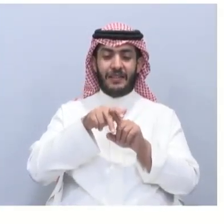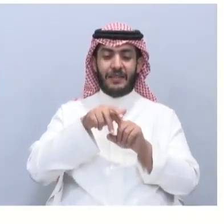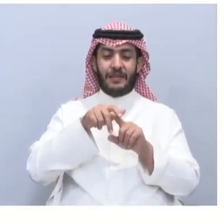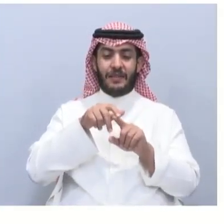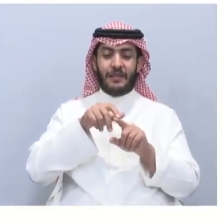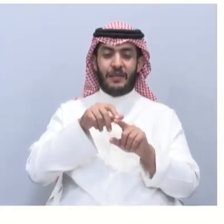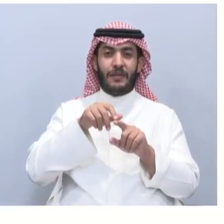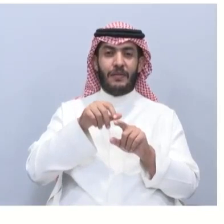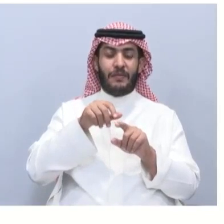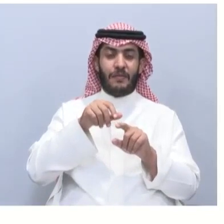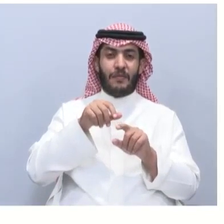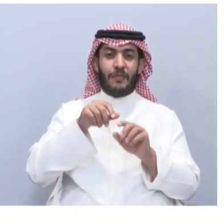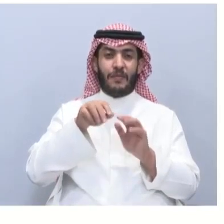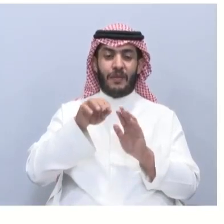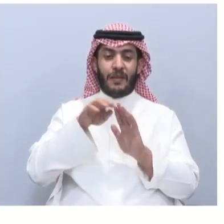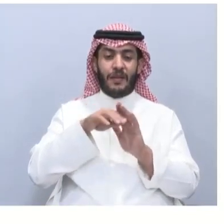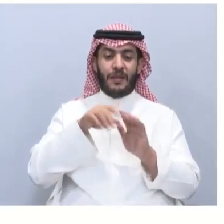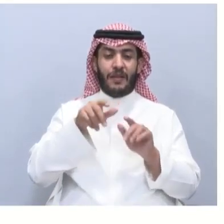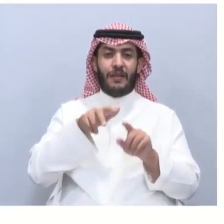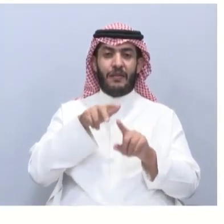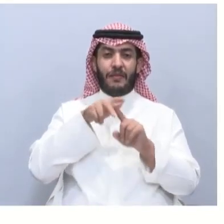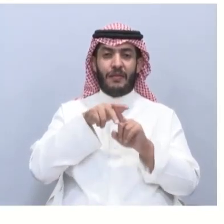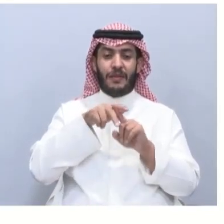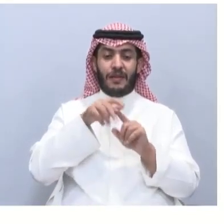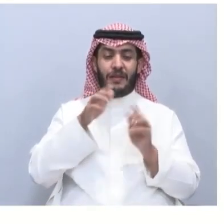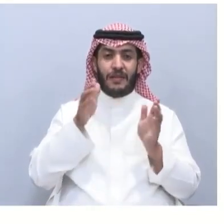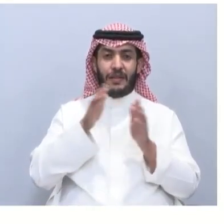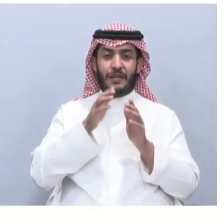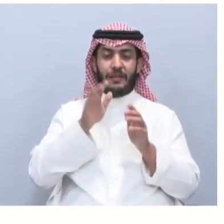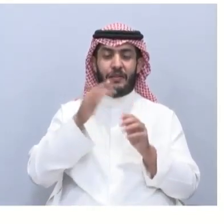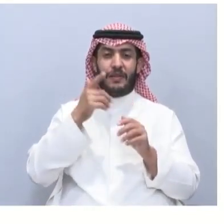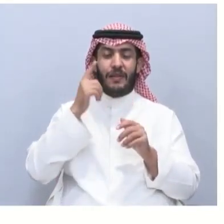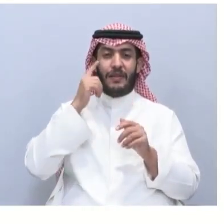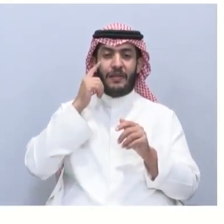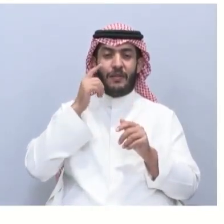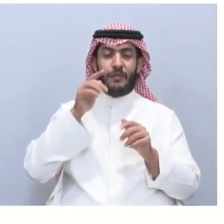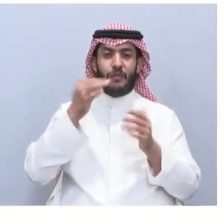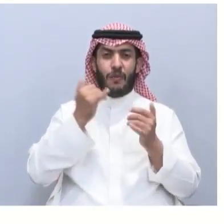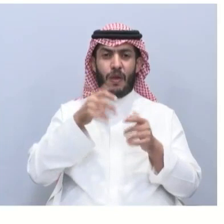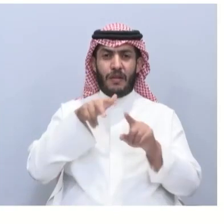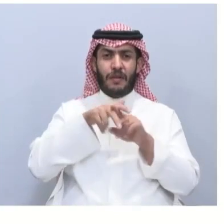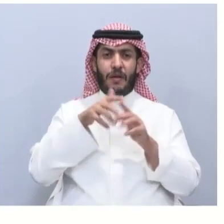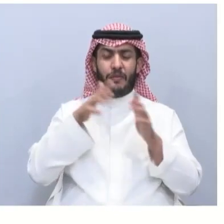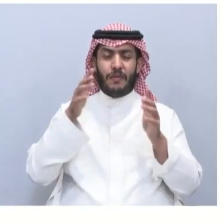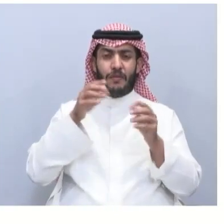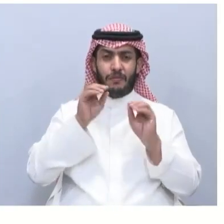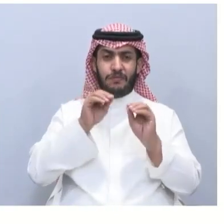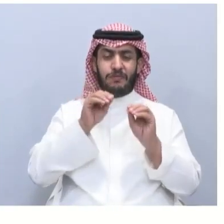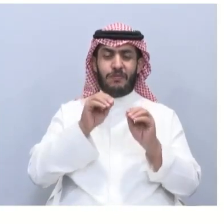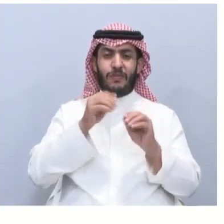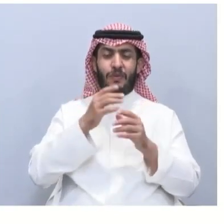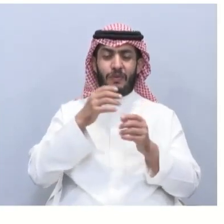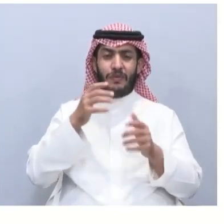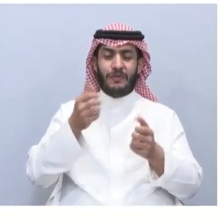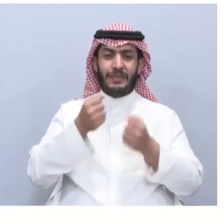والحصان المهر هي الفرس الصغيره الفرس الصغيره تعرفون اصحابها يهتمون بها ويرعونها